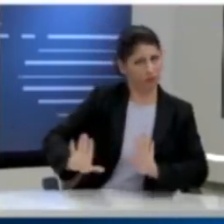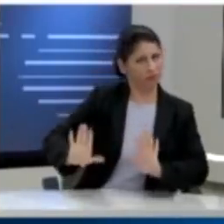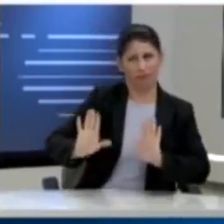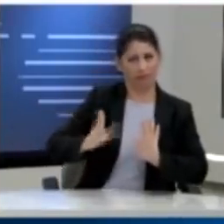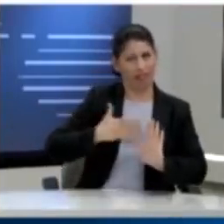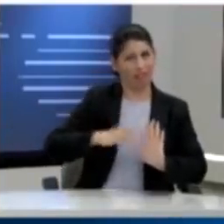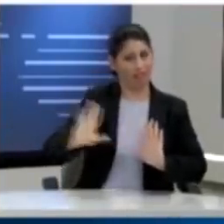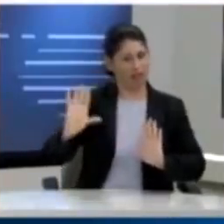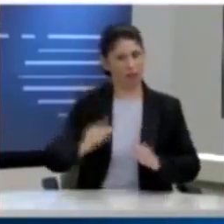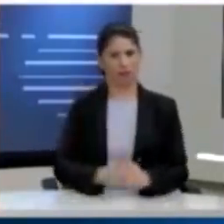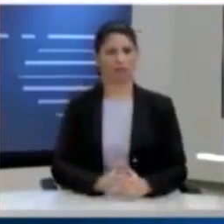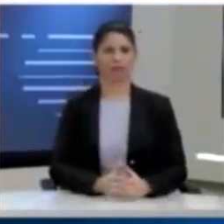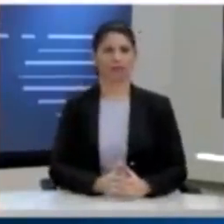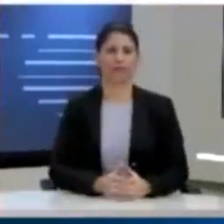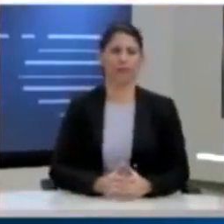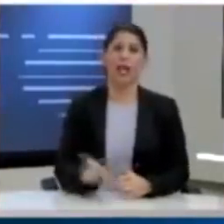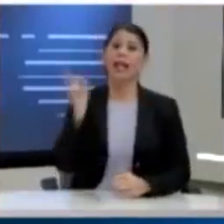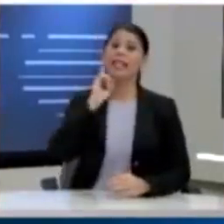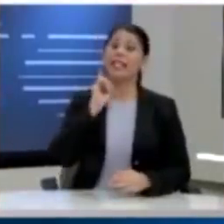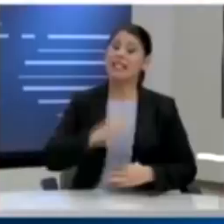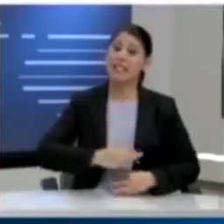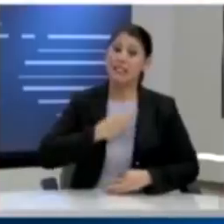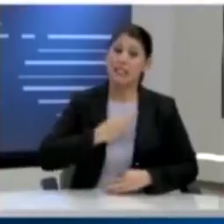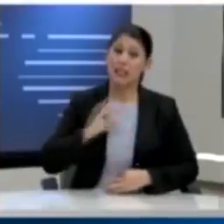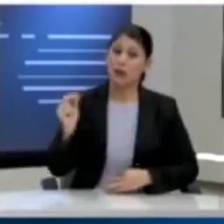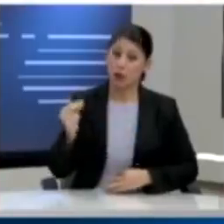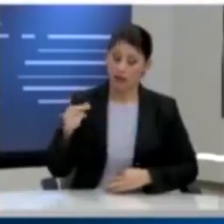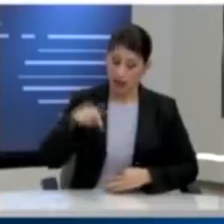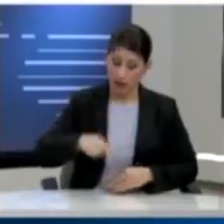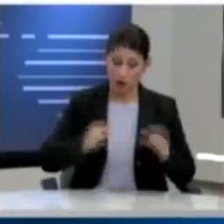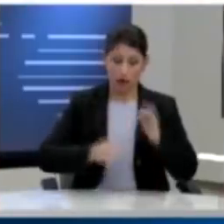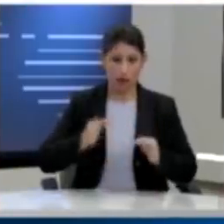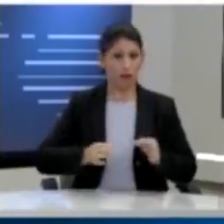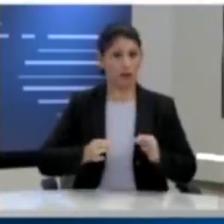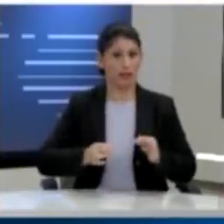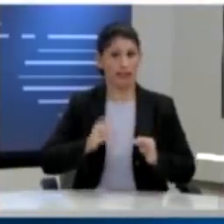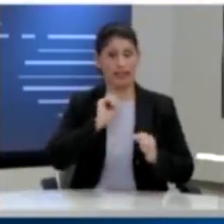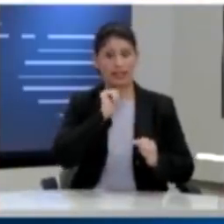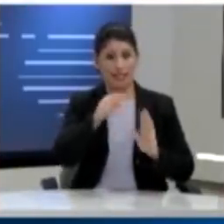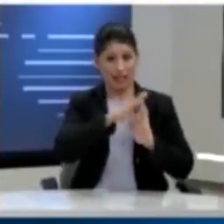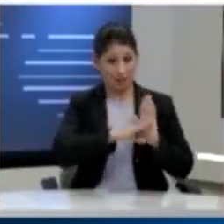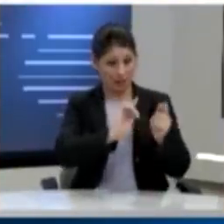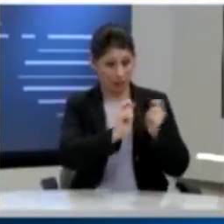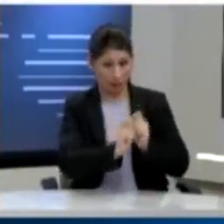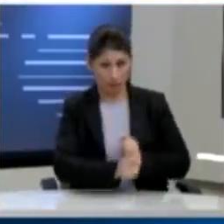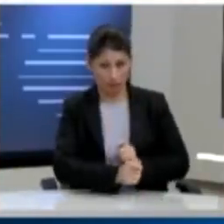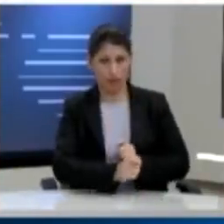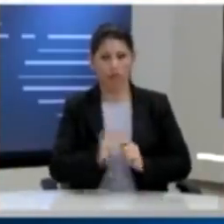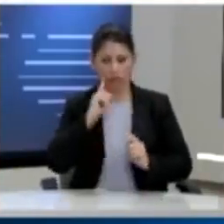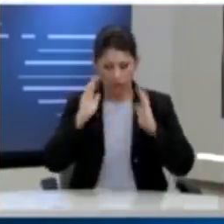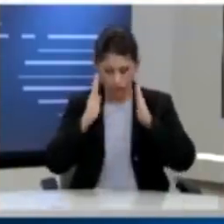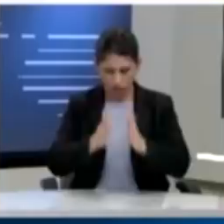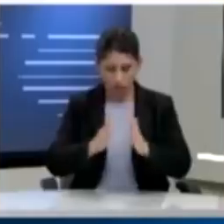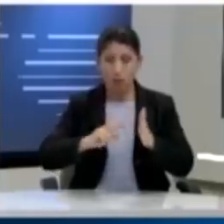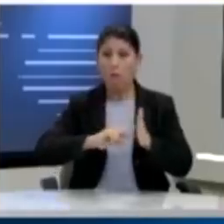Κυρίες και κύριοι λοιπόν βουλευτές, εμείς και σε αυτή τη συζήτηση για τη συνταγματική αναθεώρηση συγκεντρώσαμε την προσοχή